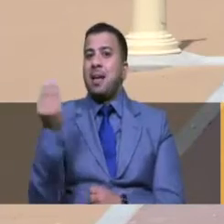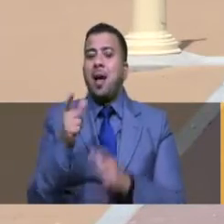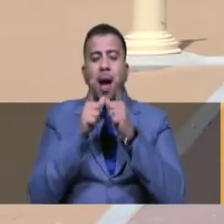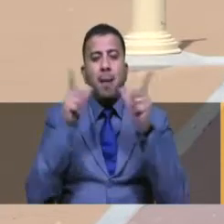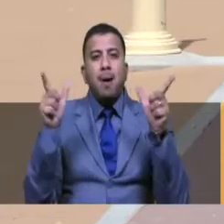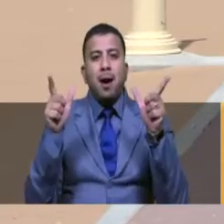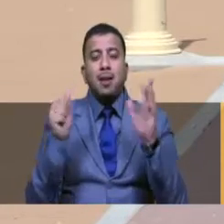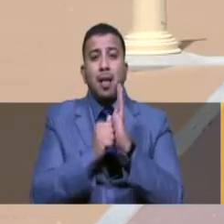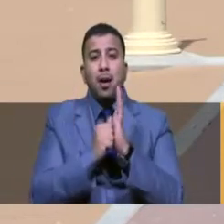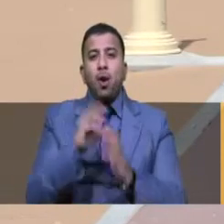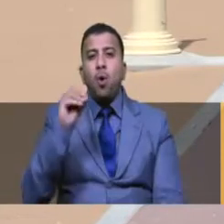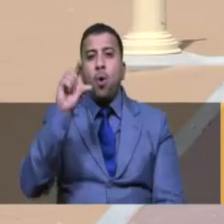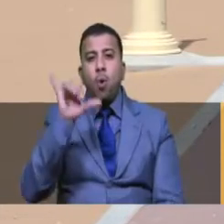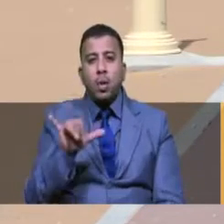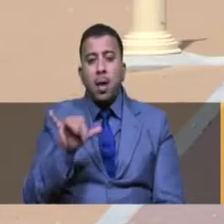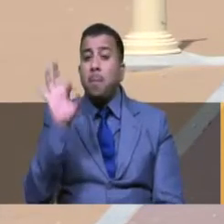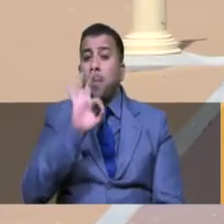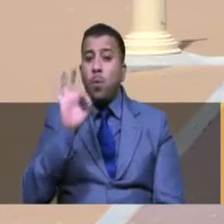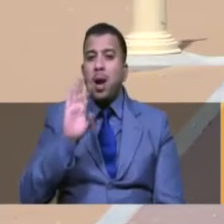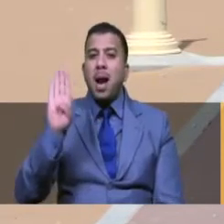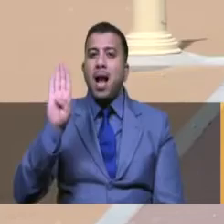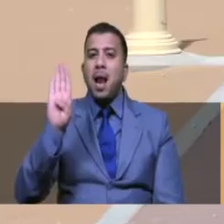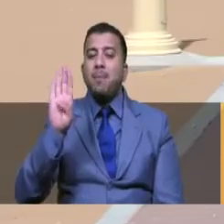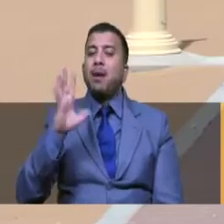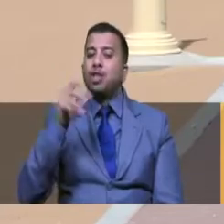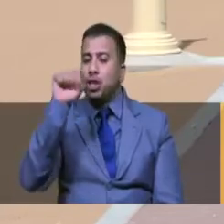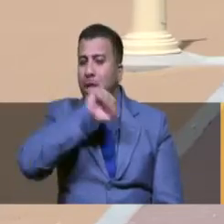لأخبار الدار، هدى سالم من مدينة كلباء بإمارة الشارقة.